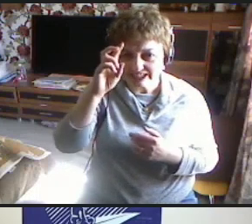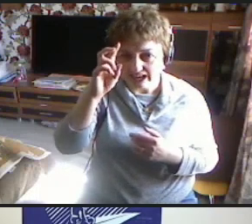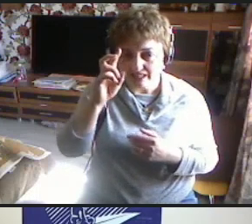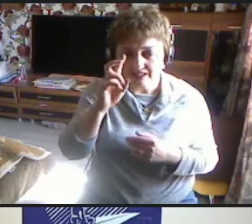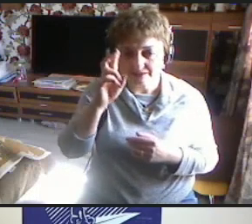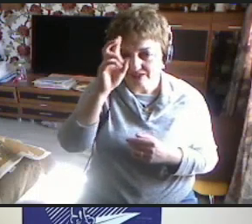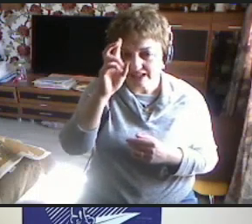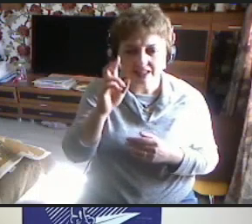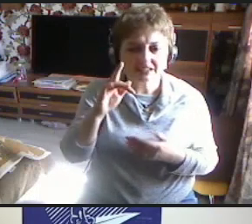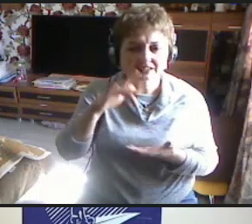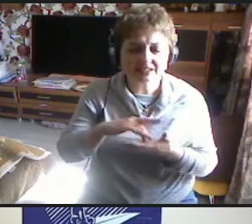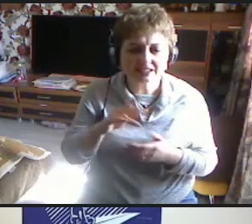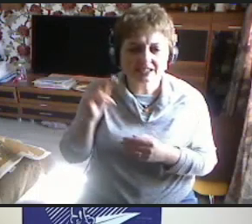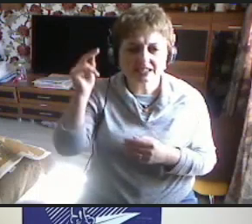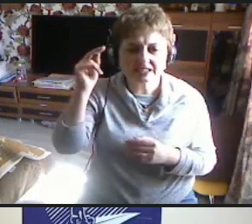в смысле,